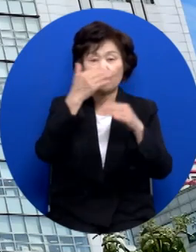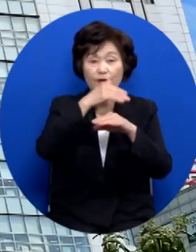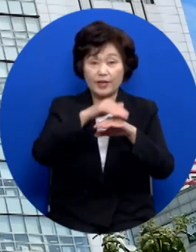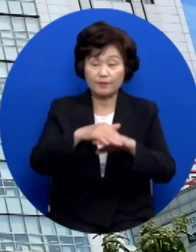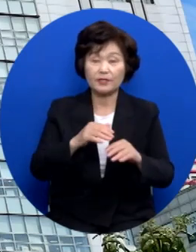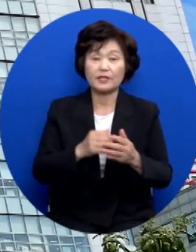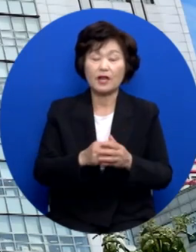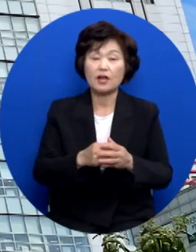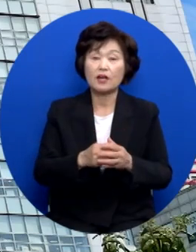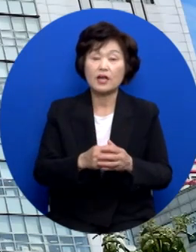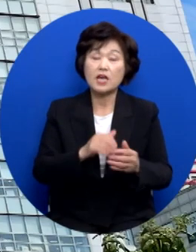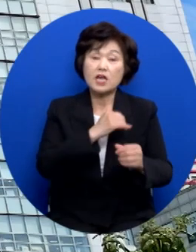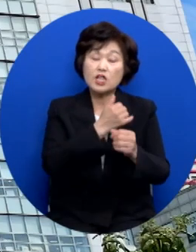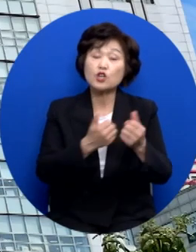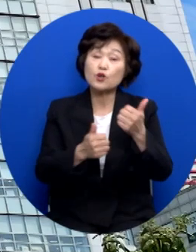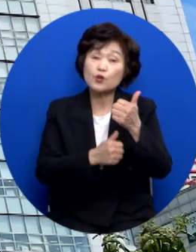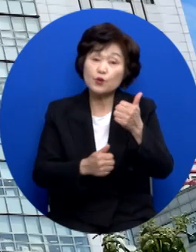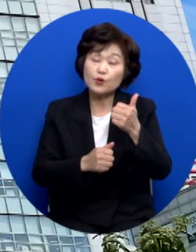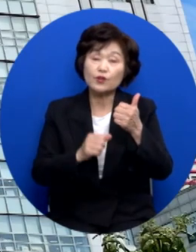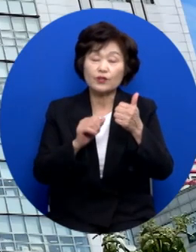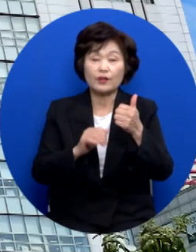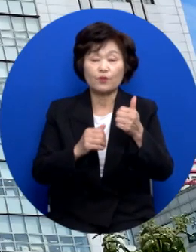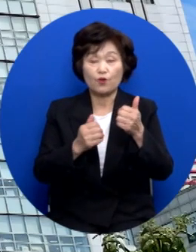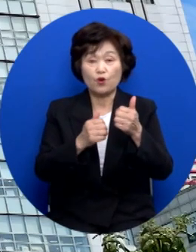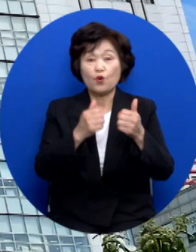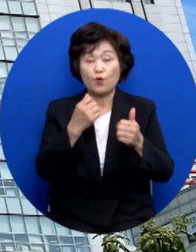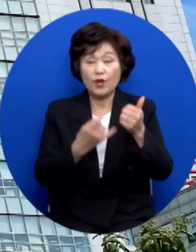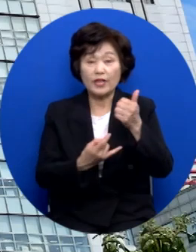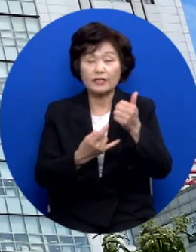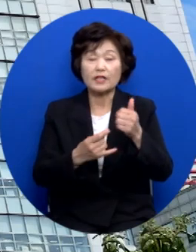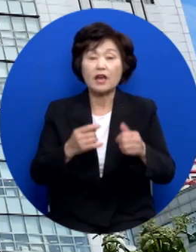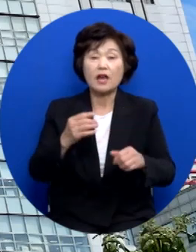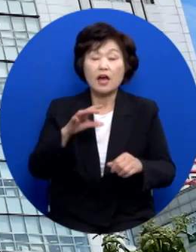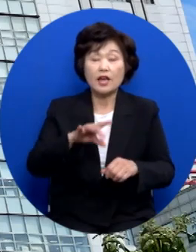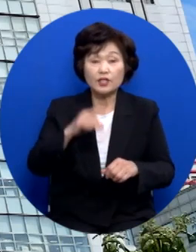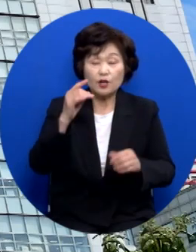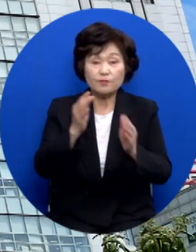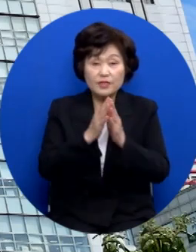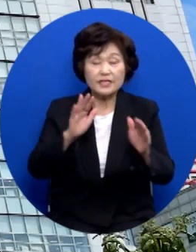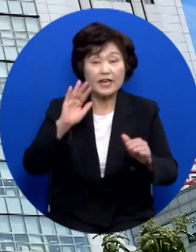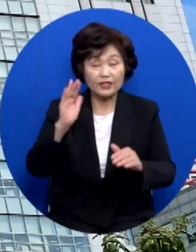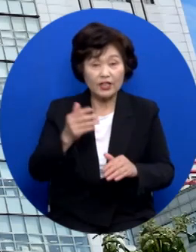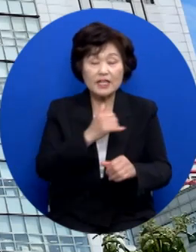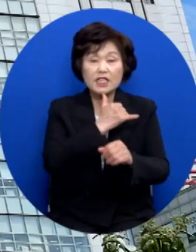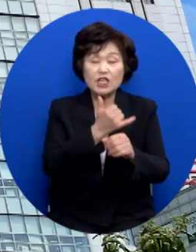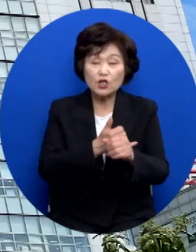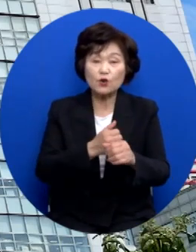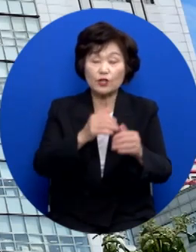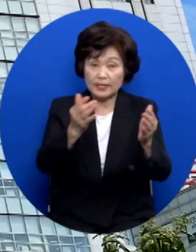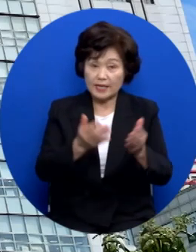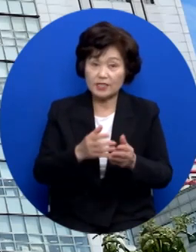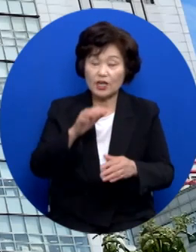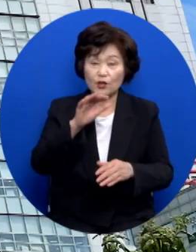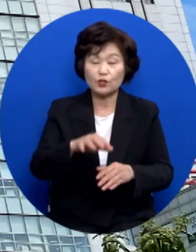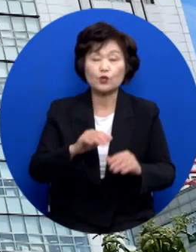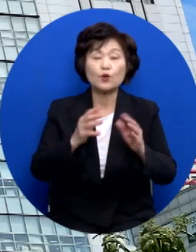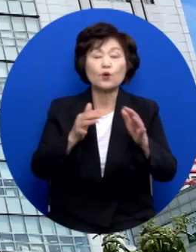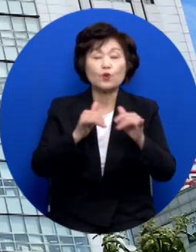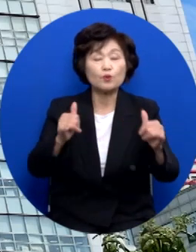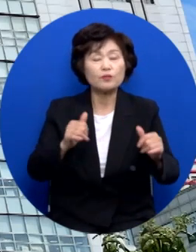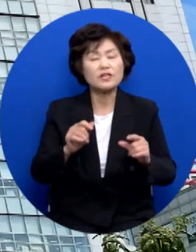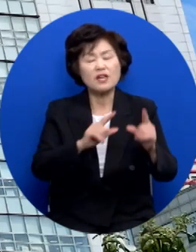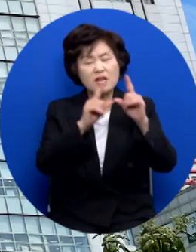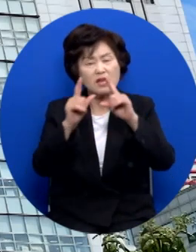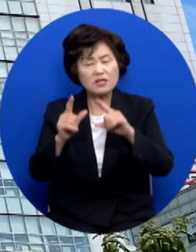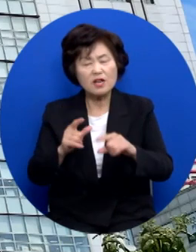교회협은 교회협인권위원회는 한국사회 최초로 시작된 인권기구로서 독재정권으로 국민의 삶이 위협받던